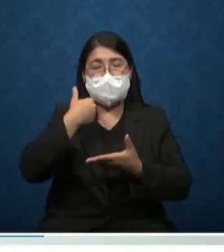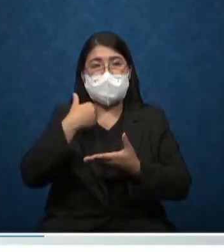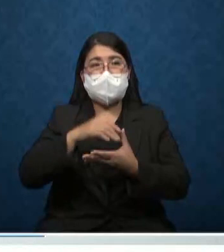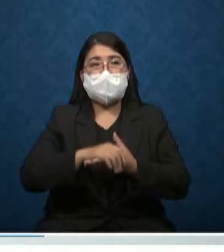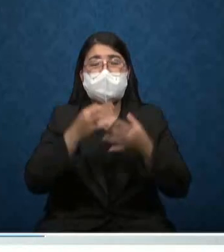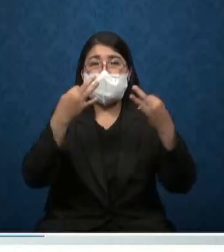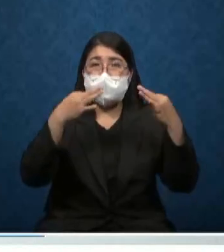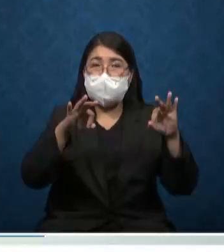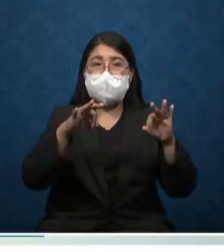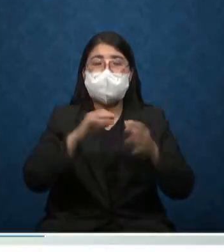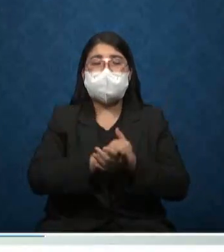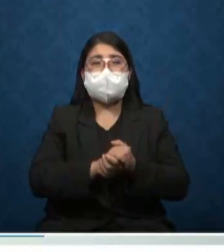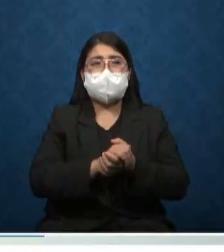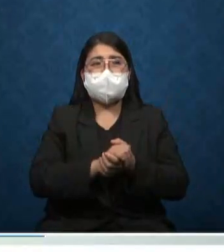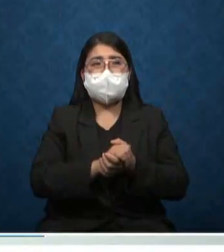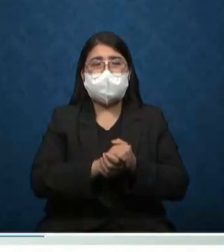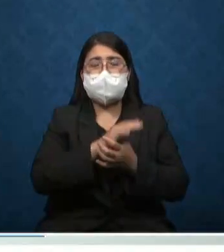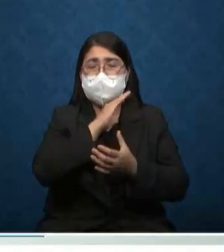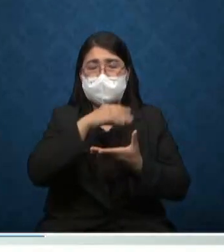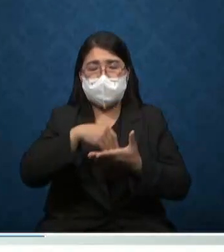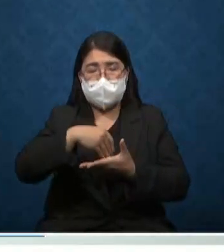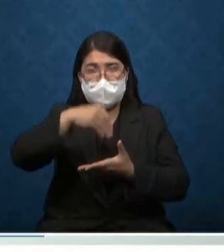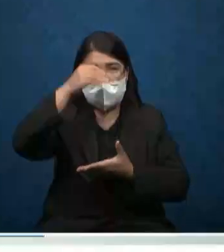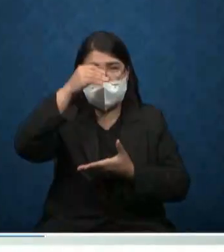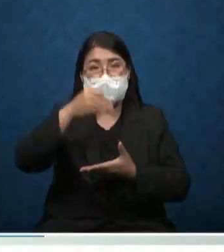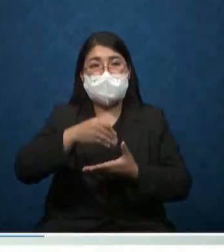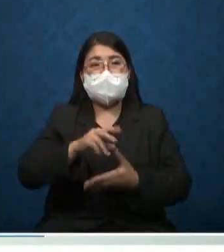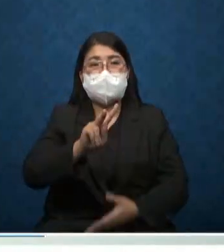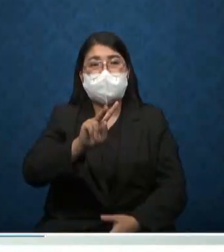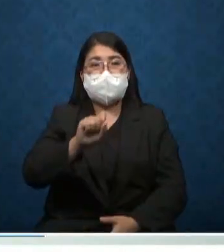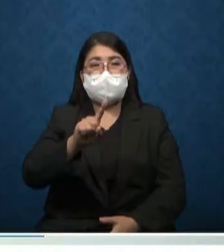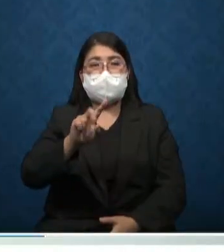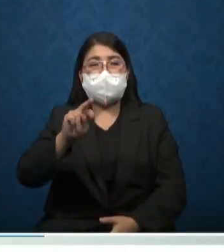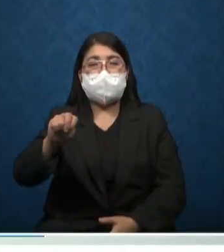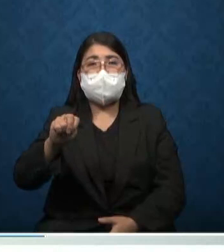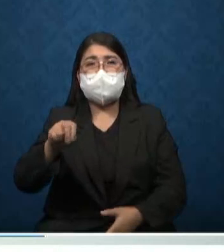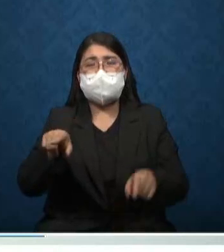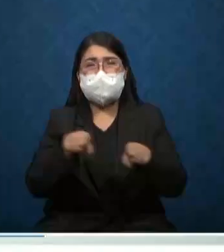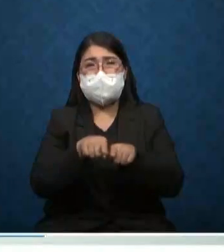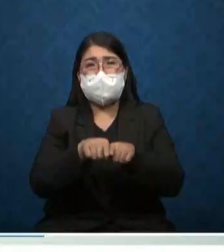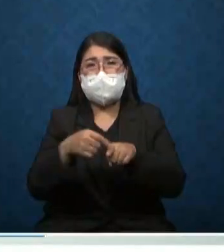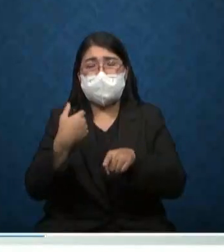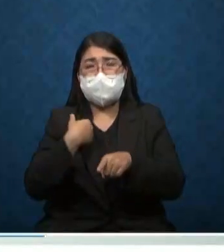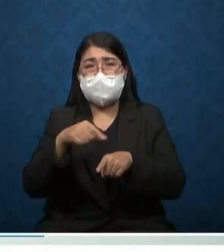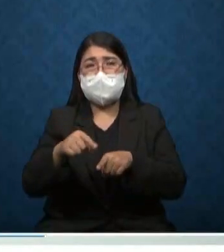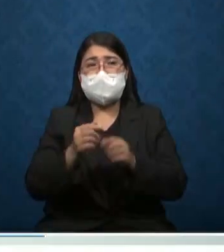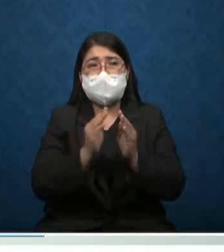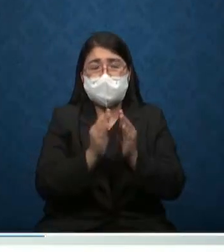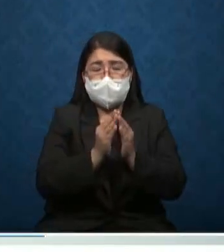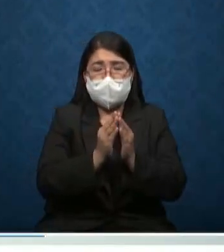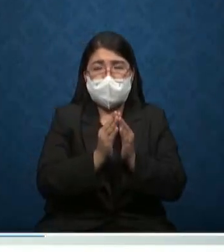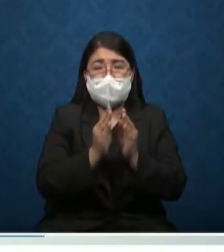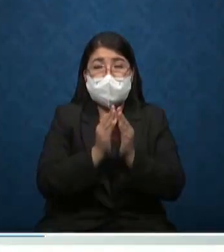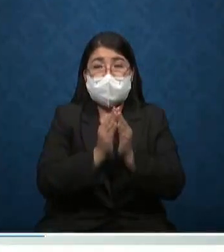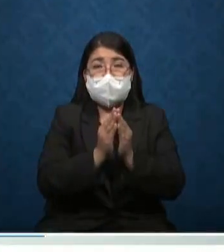ยนะคะซึ่งในตัวของการศึกษากศน.เนี่ยจะมีระบบเรียกว่าระบบของการเทียบโอนการศึกษา